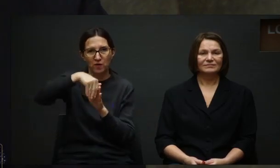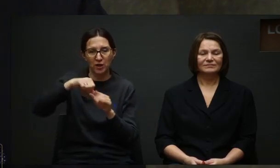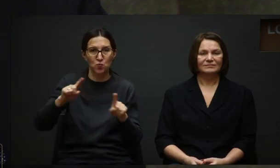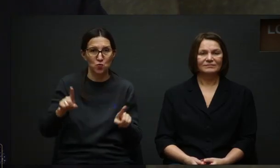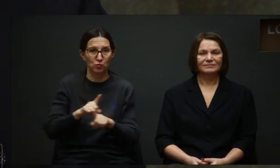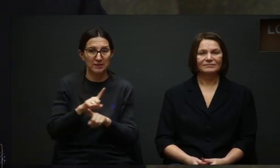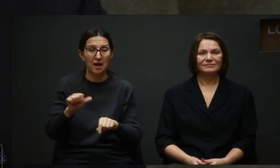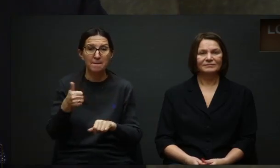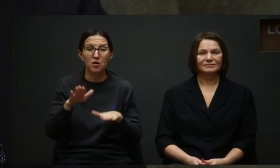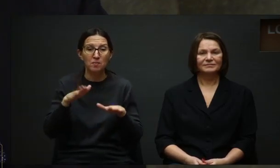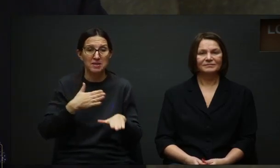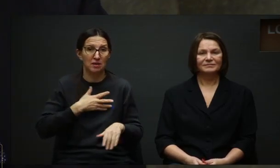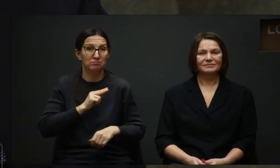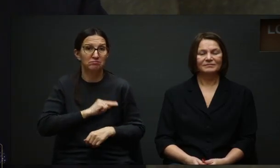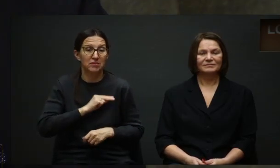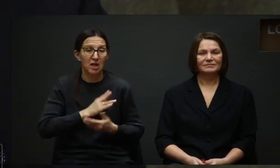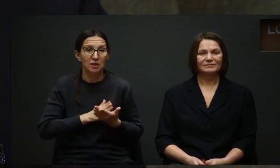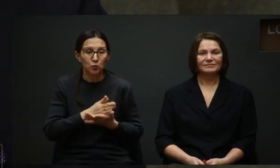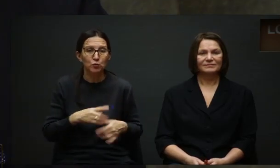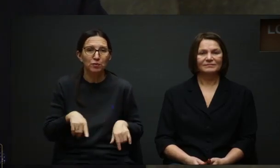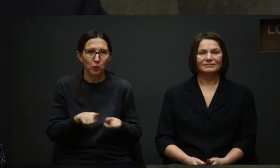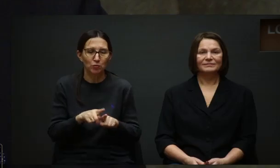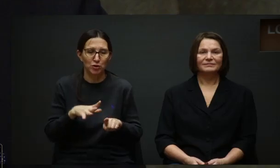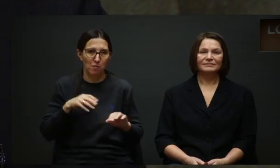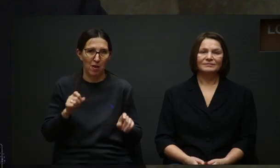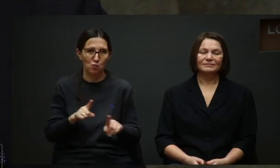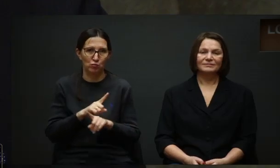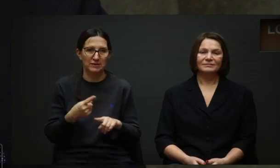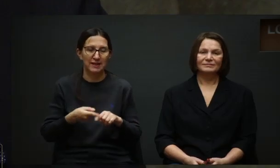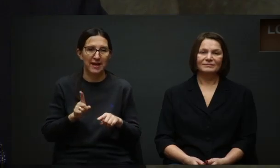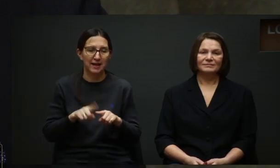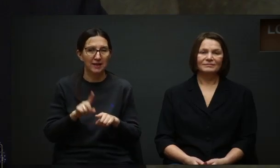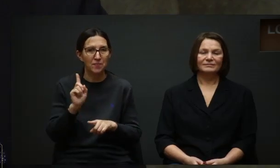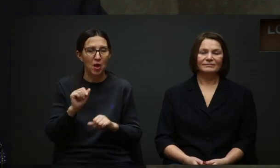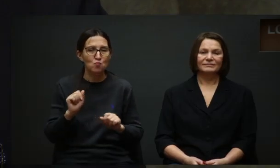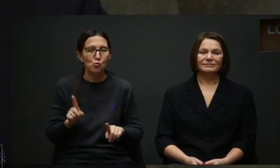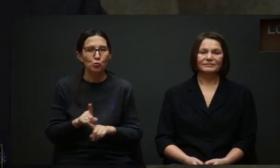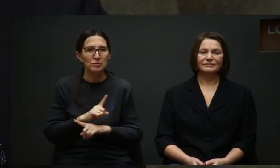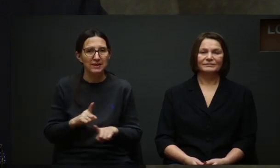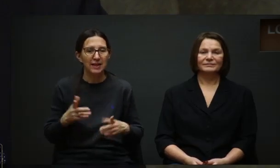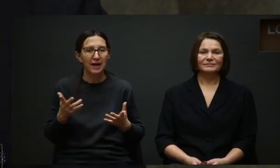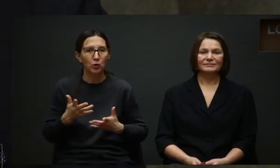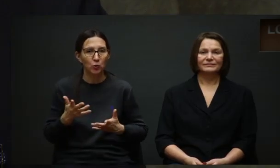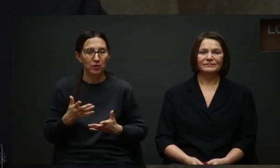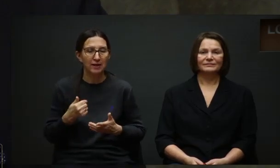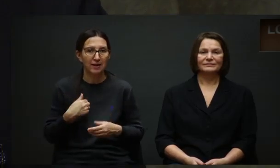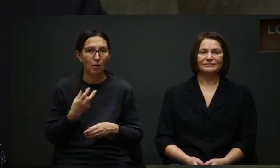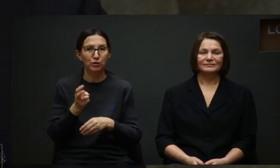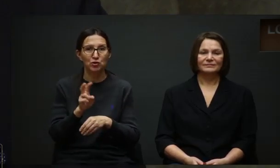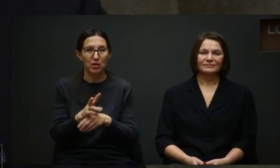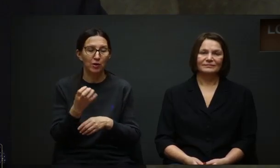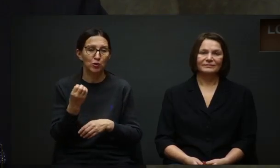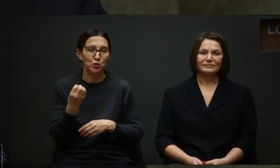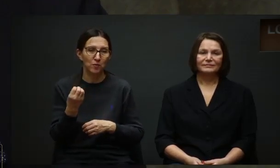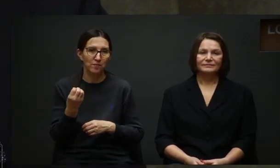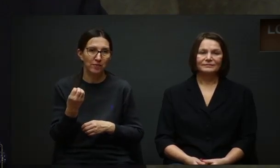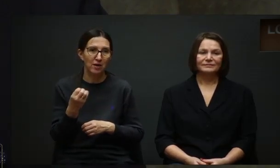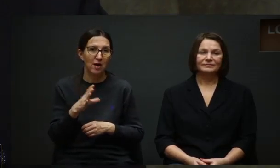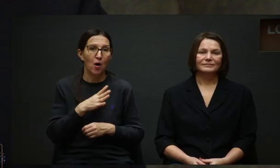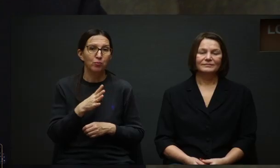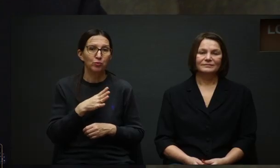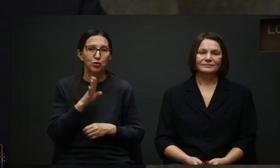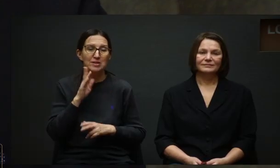моей службы был тоже музей, это был новый музей, в который я пришла еще,